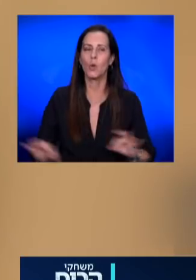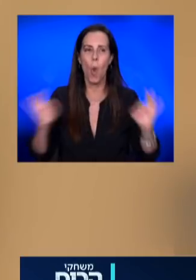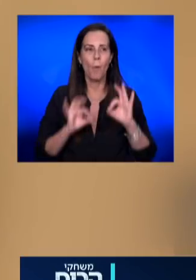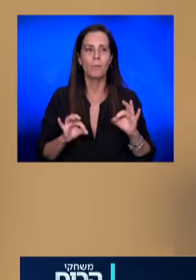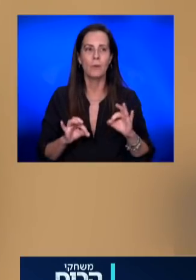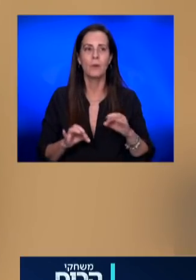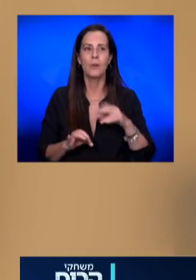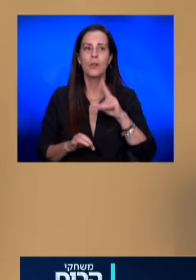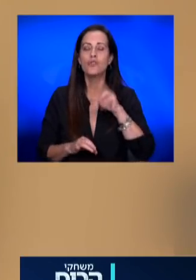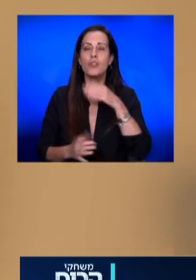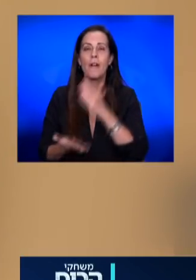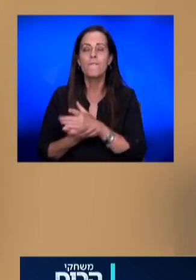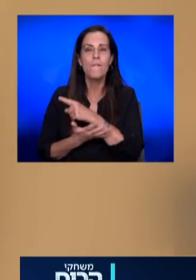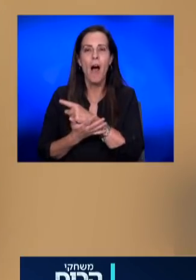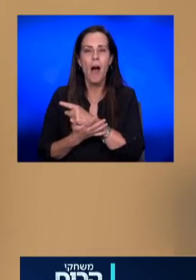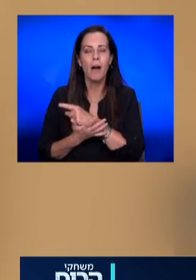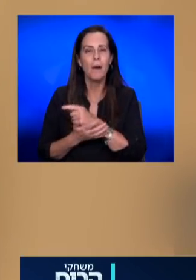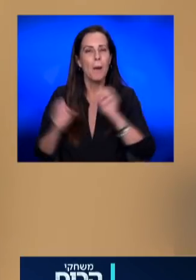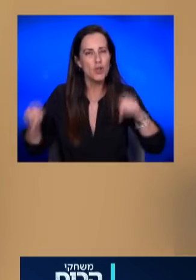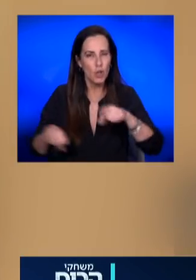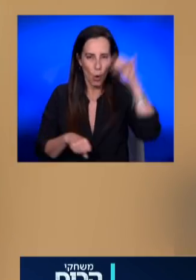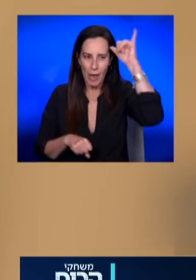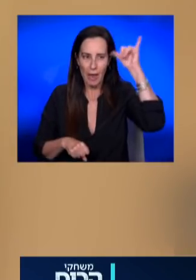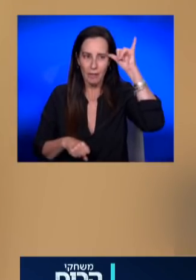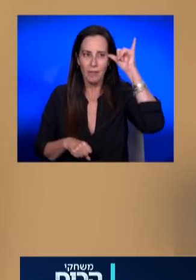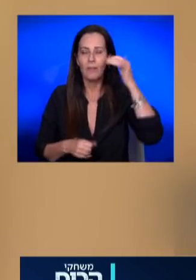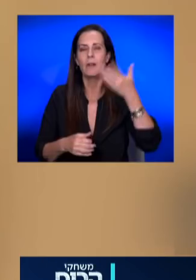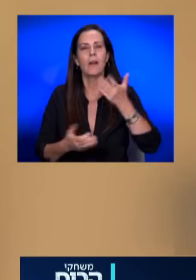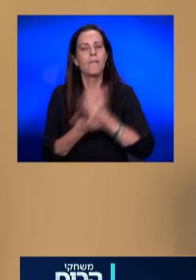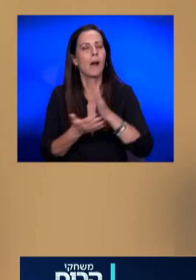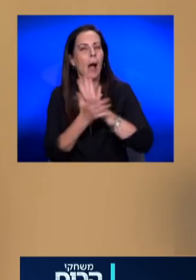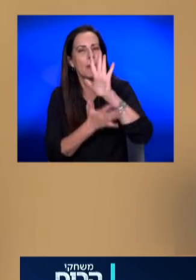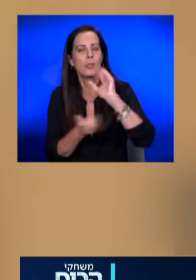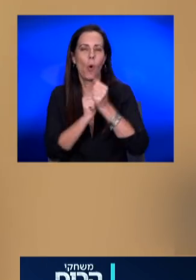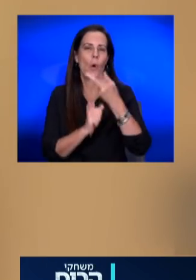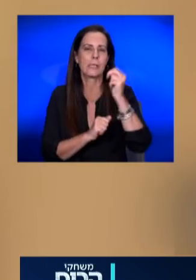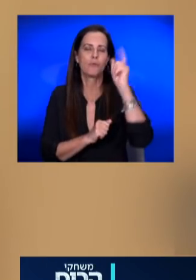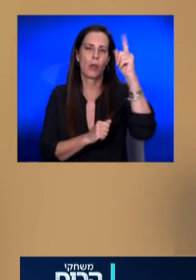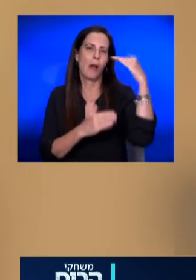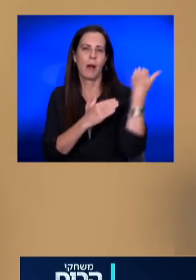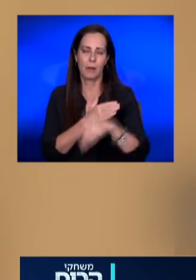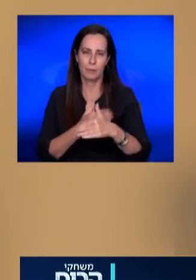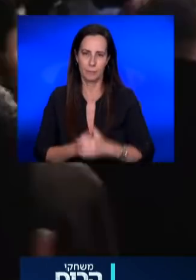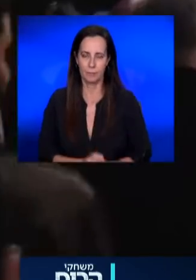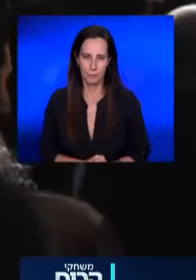been prevalent in our governing structure for the last